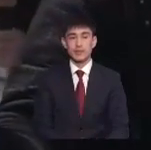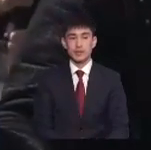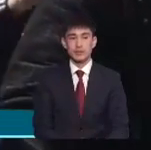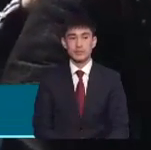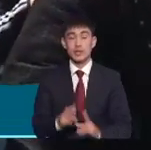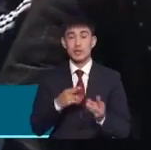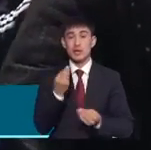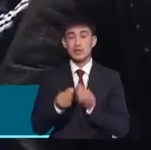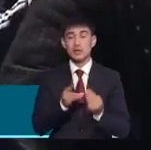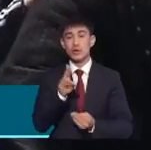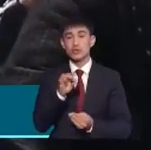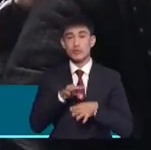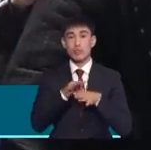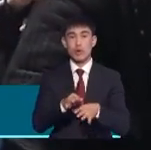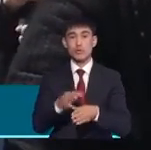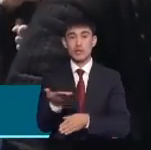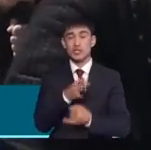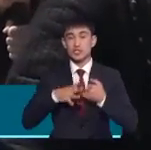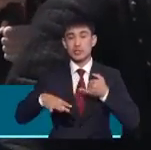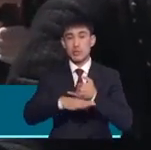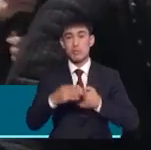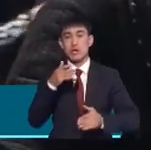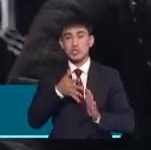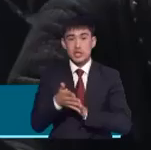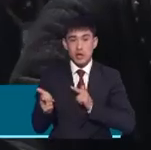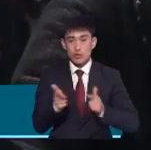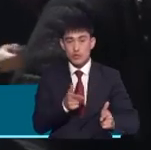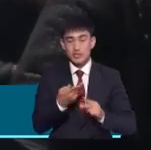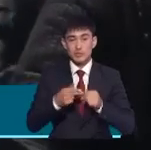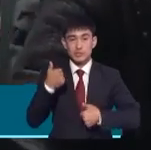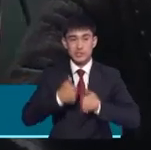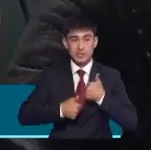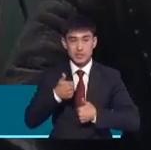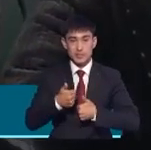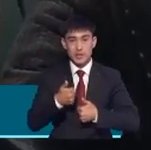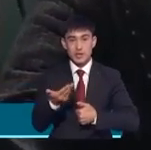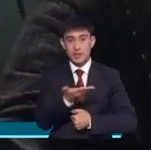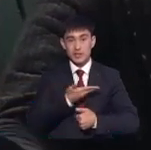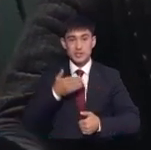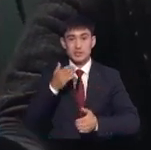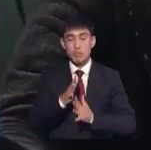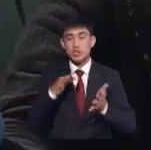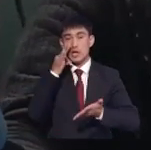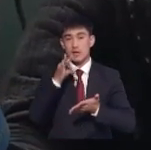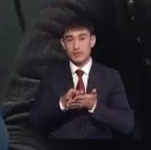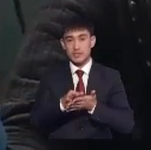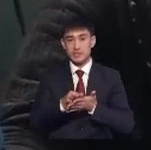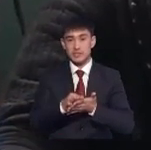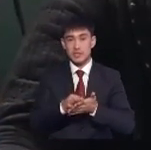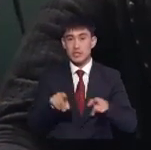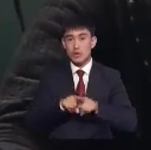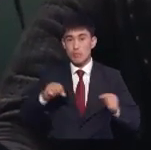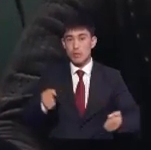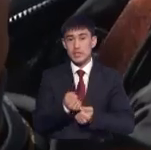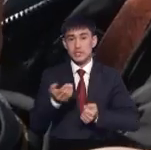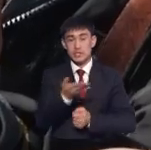Так как игры кочевников проходят на нашей земле, мы тщательно готовились к этим состязаниям. Ведь на нас лежит большая ответственность, и при такой